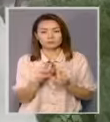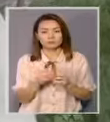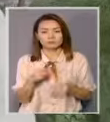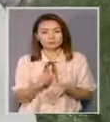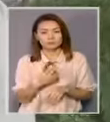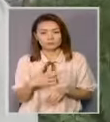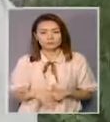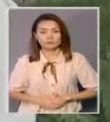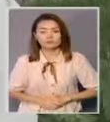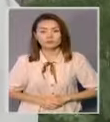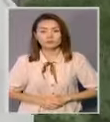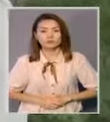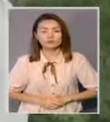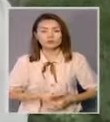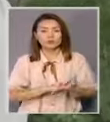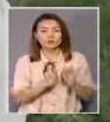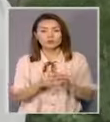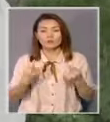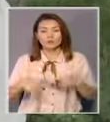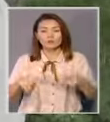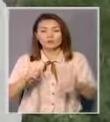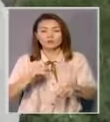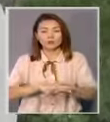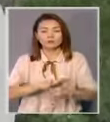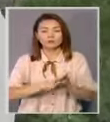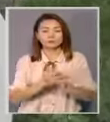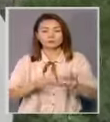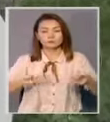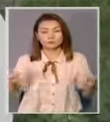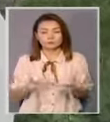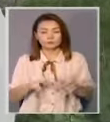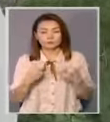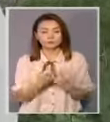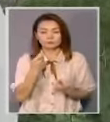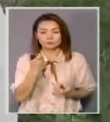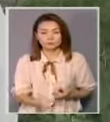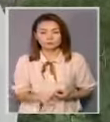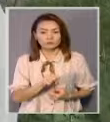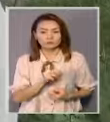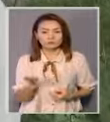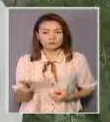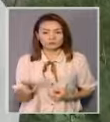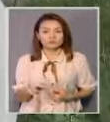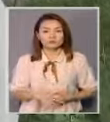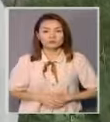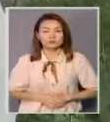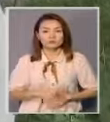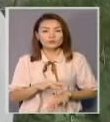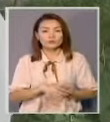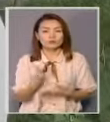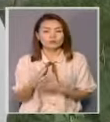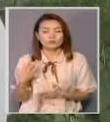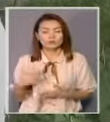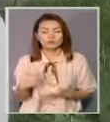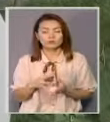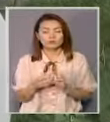от ЖКХ они не могут заключить договор с другими банками, где комиссия будет намного ниже? Я ни в одном банке не видела такую